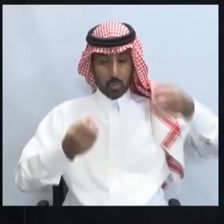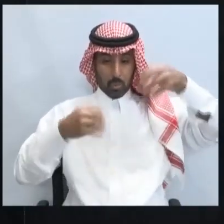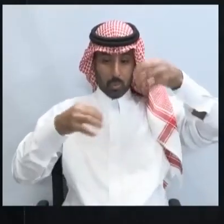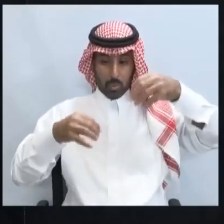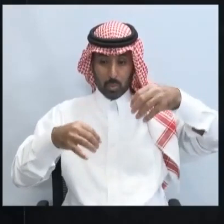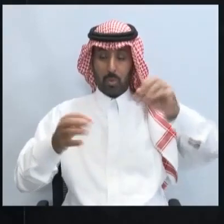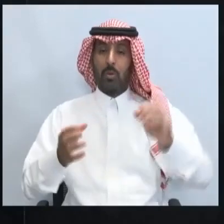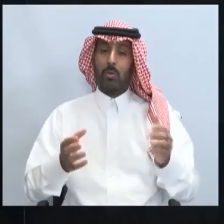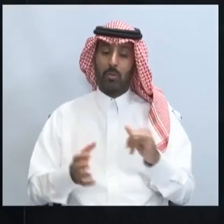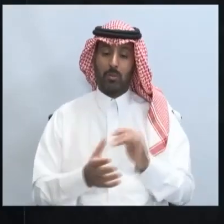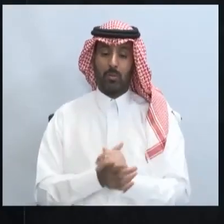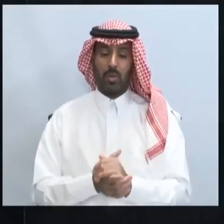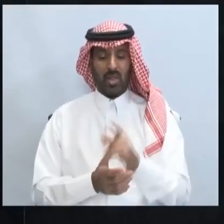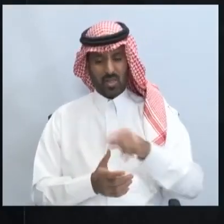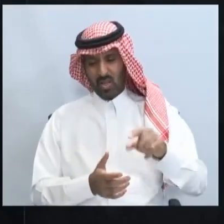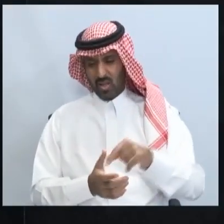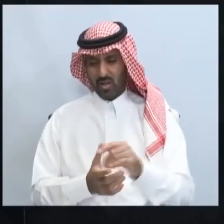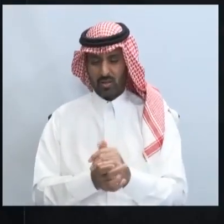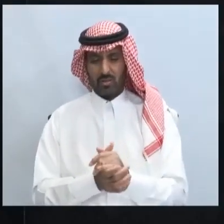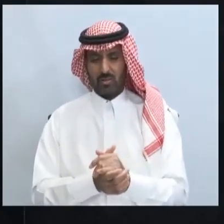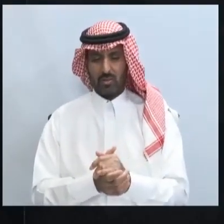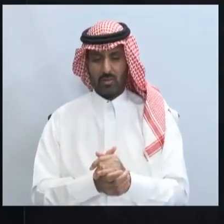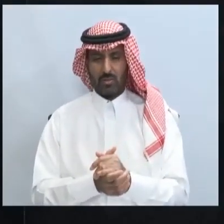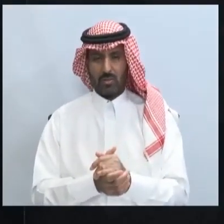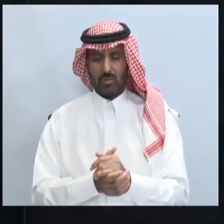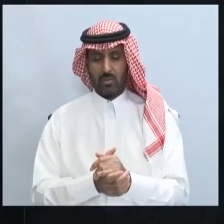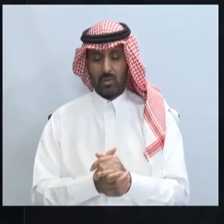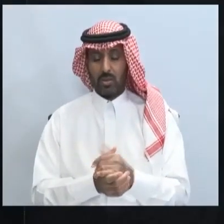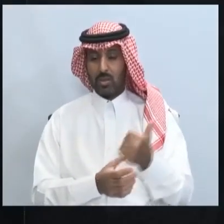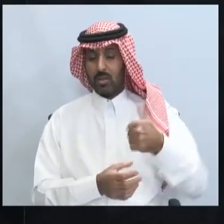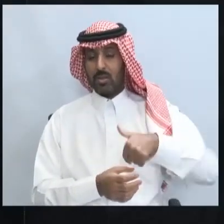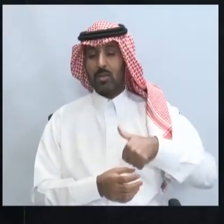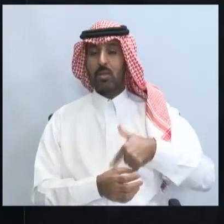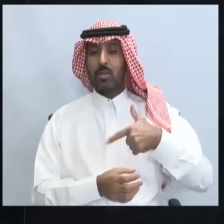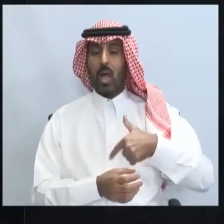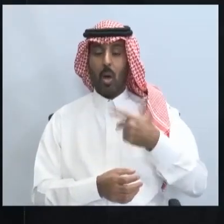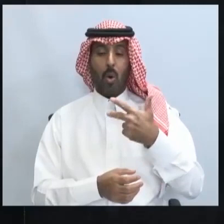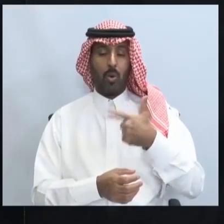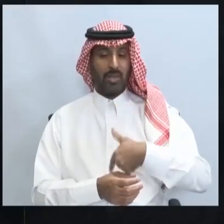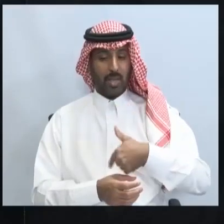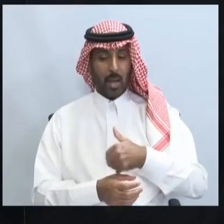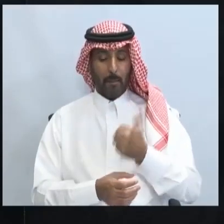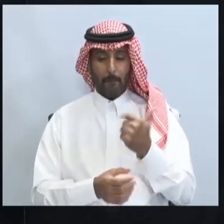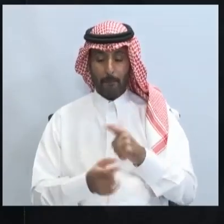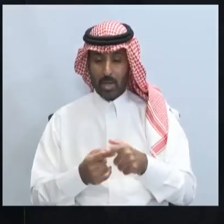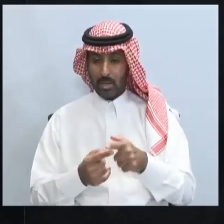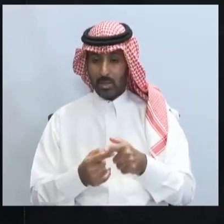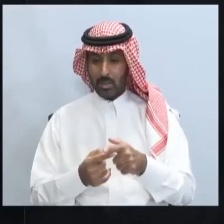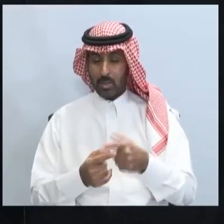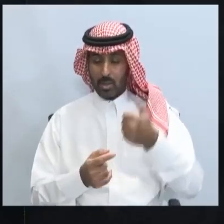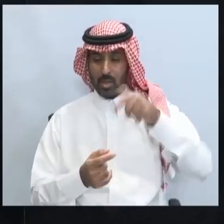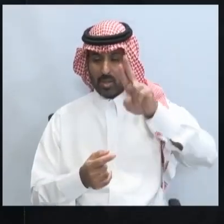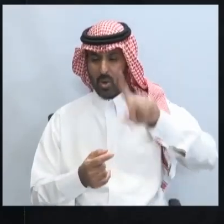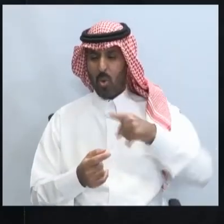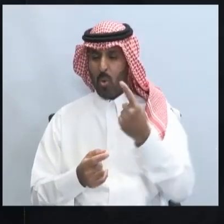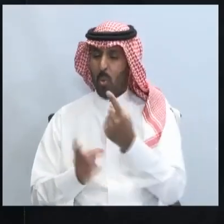هذا فيه اسراف في استخدام الماء تخيلوا 76 لترا من الماء يستهلكها